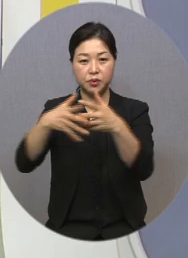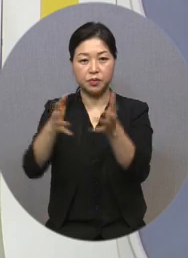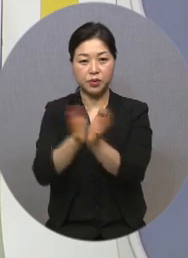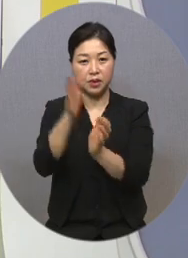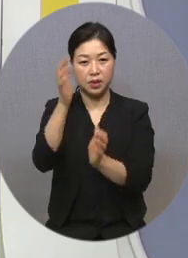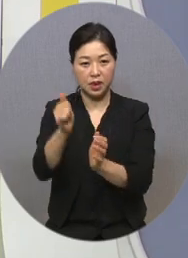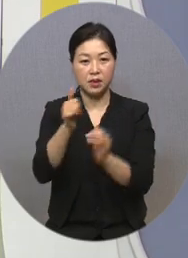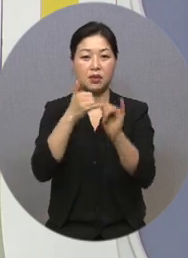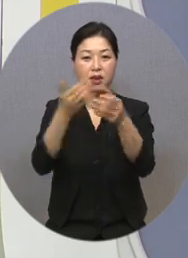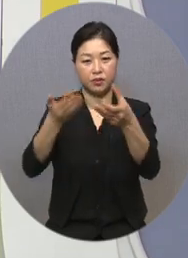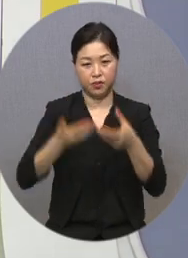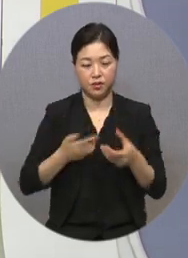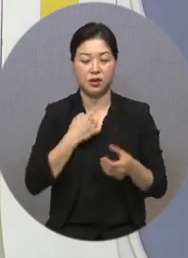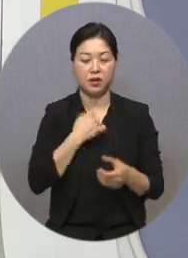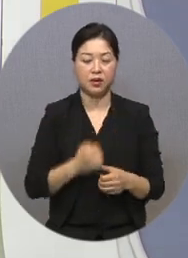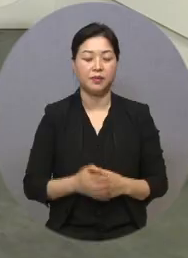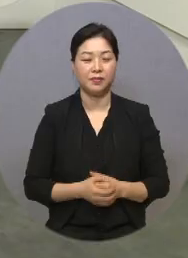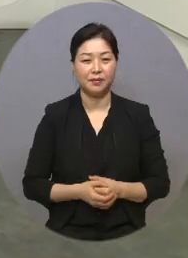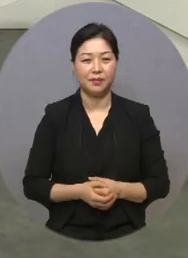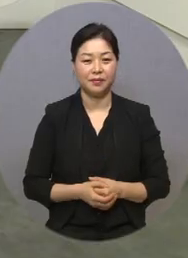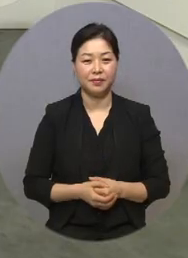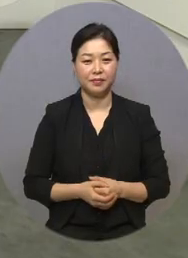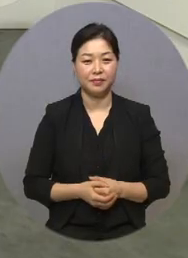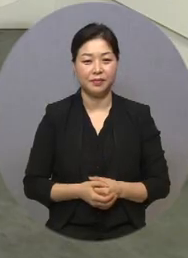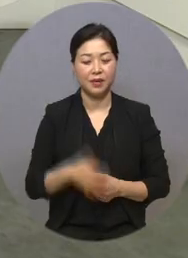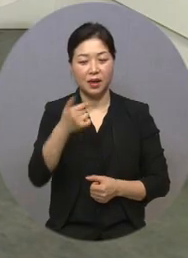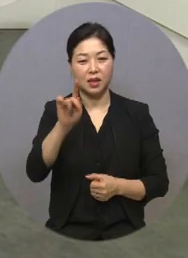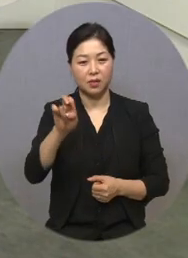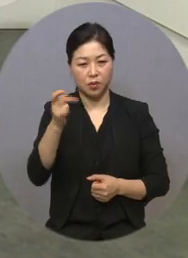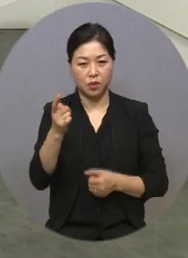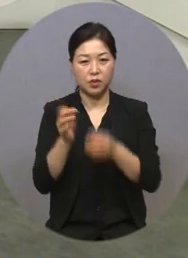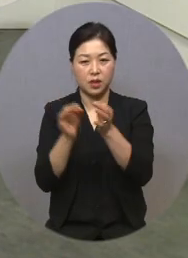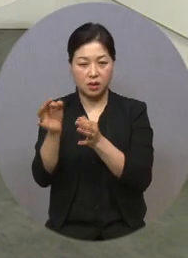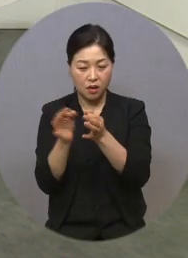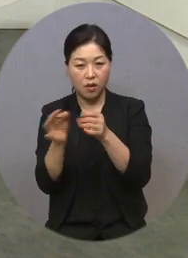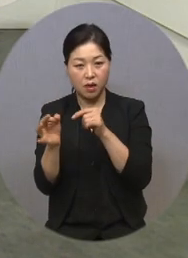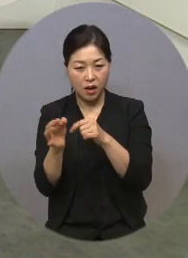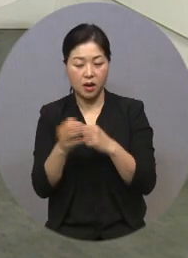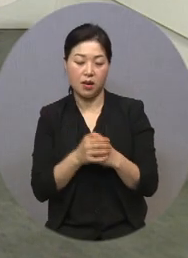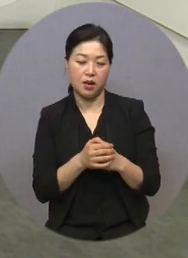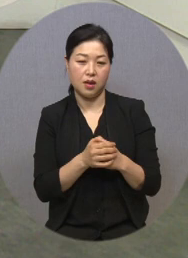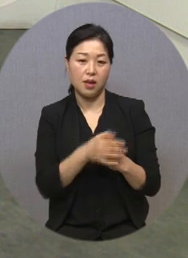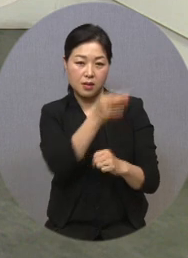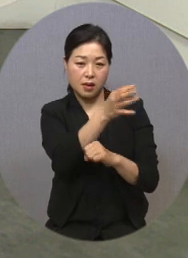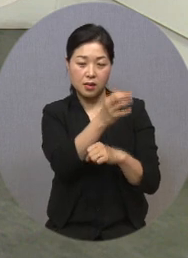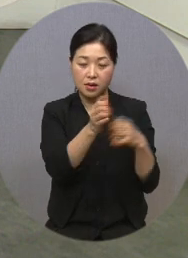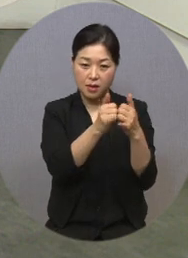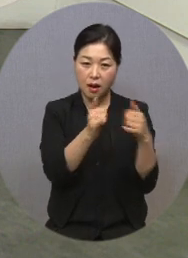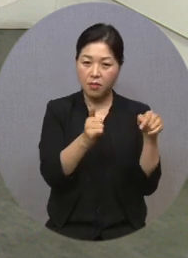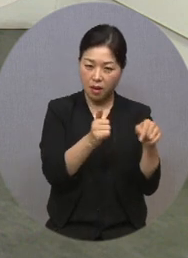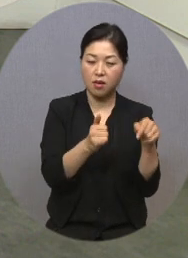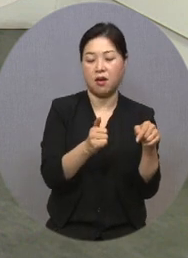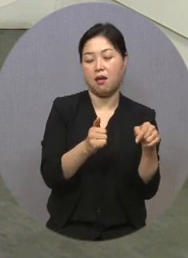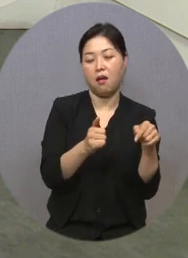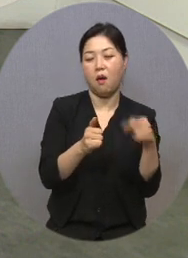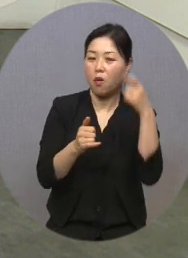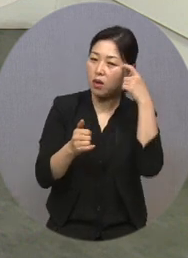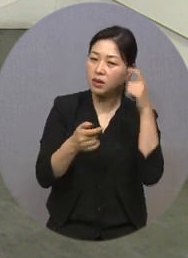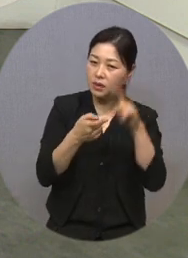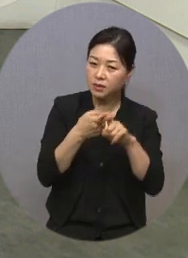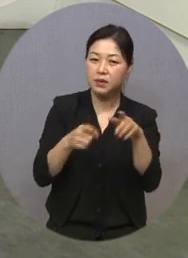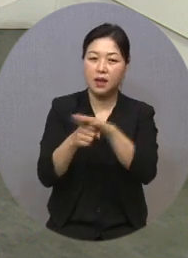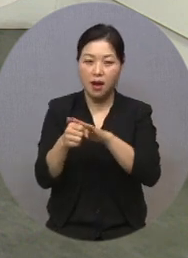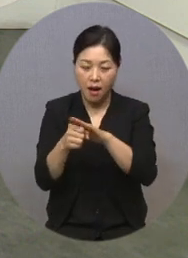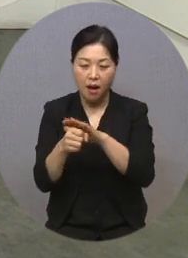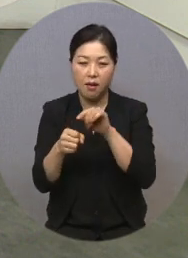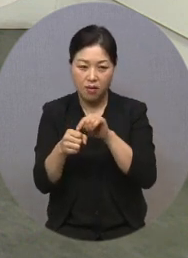주셨죠. 아, 그래요? 네. 예, 남도장터가 여러분께 뜨거운 사랑을 받은 것은 네. 농산물